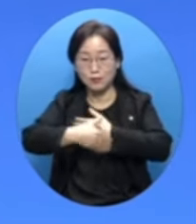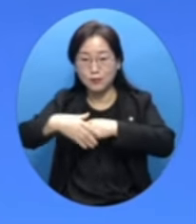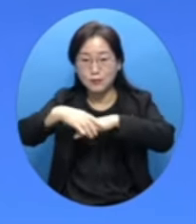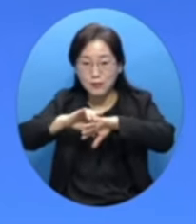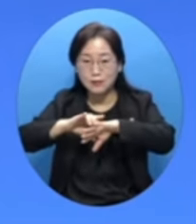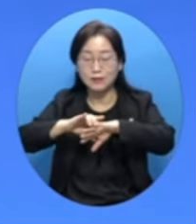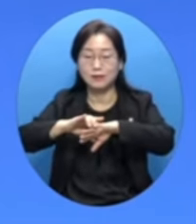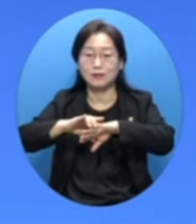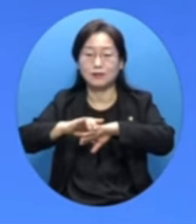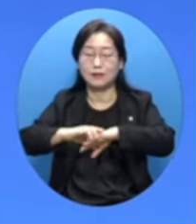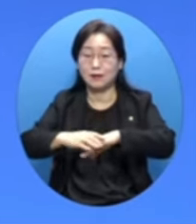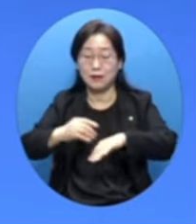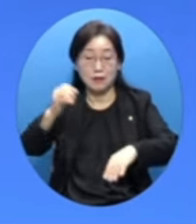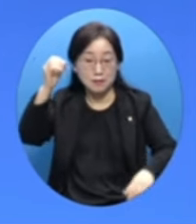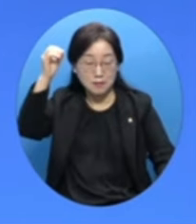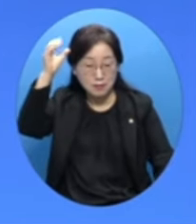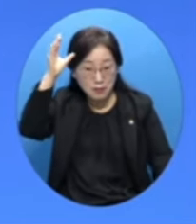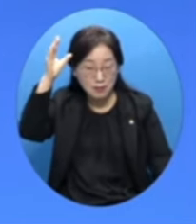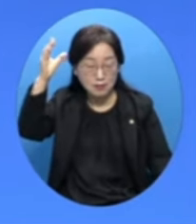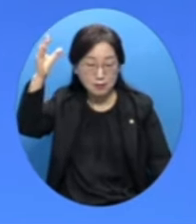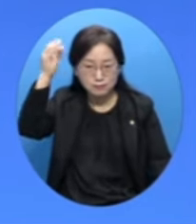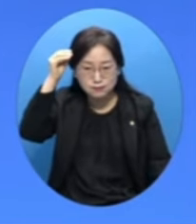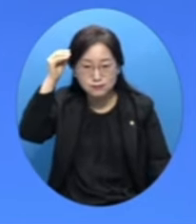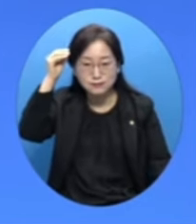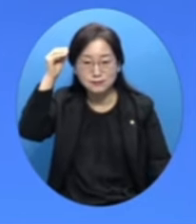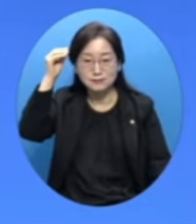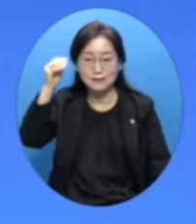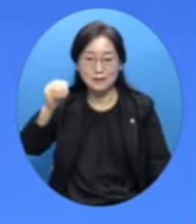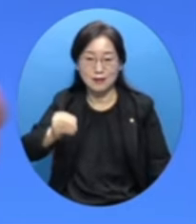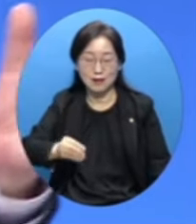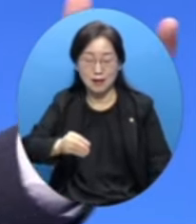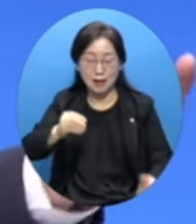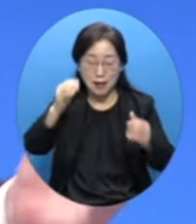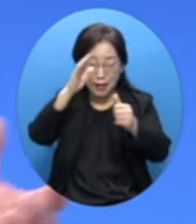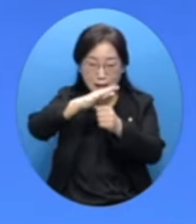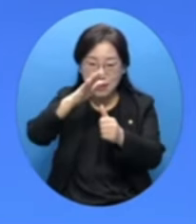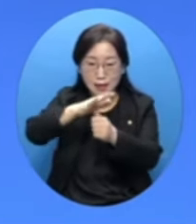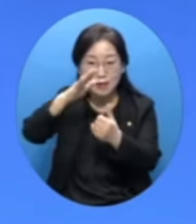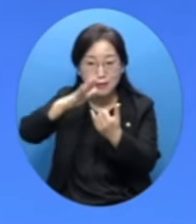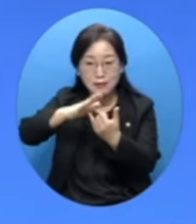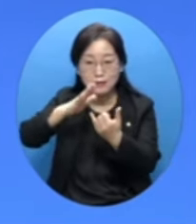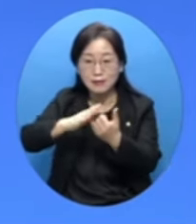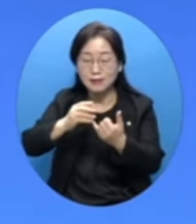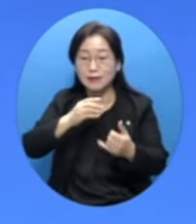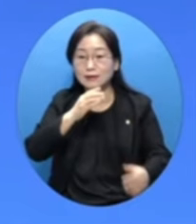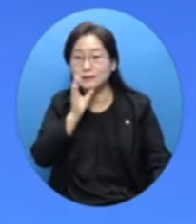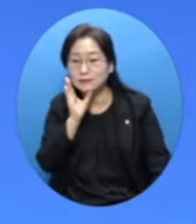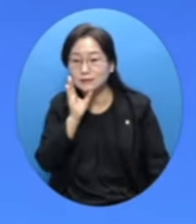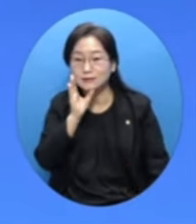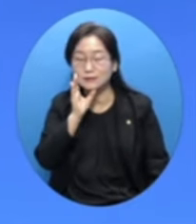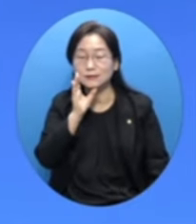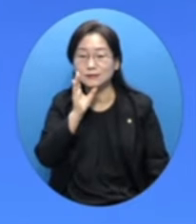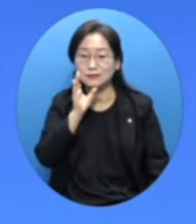자나 배운 자나 못 배운 자나 어린 자나 나이 같은